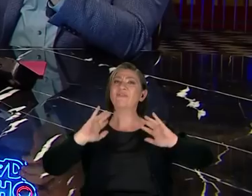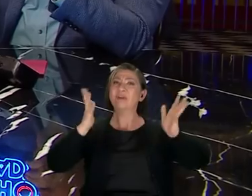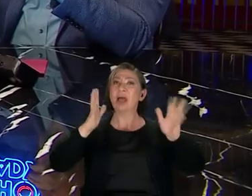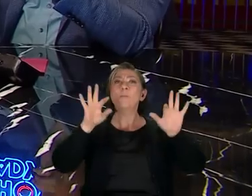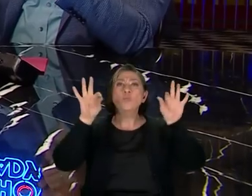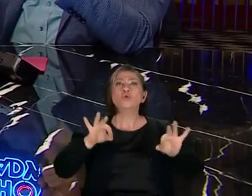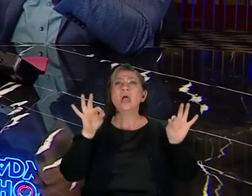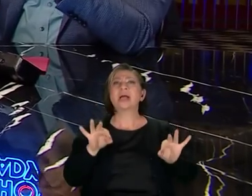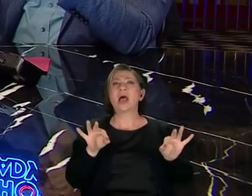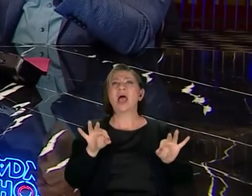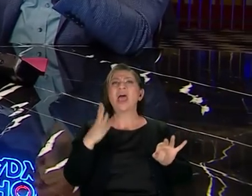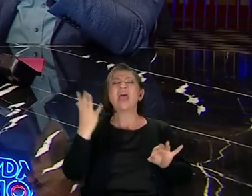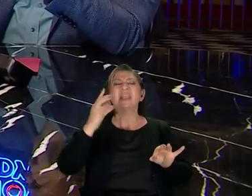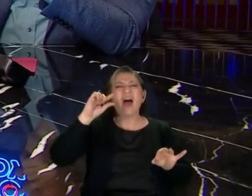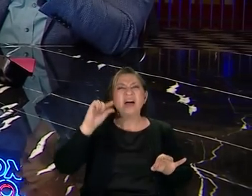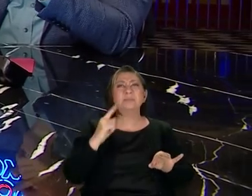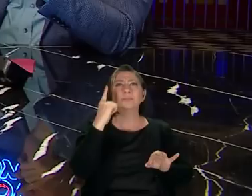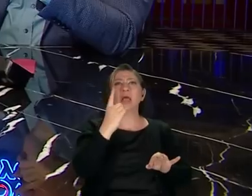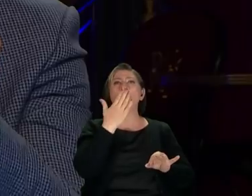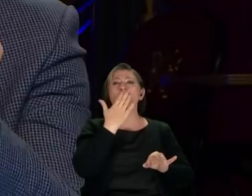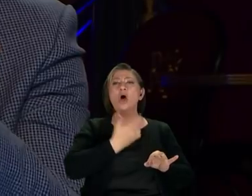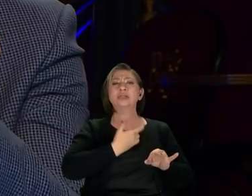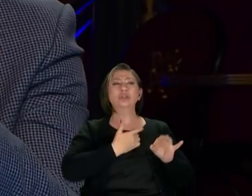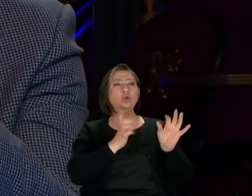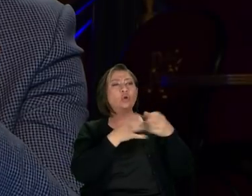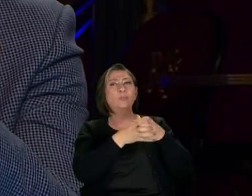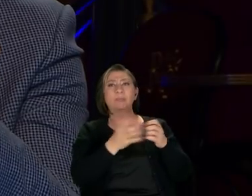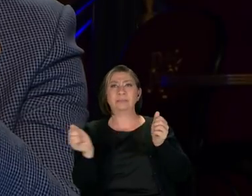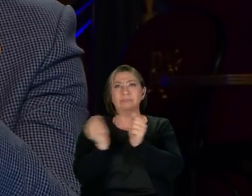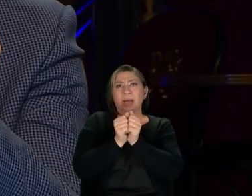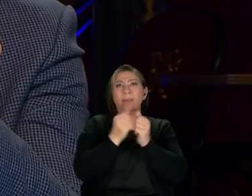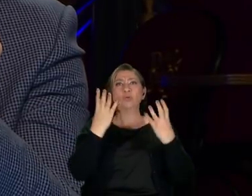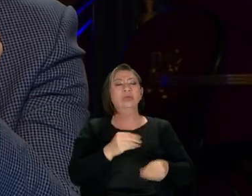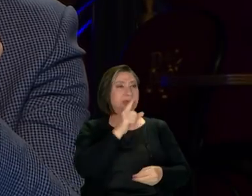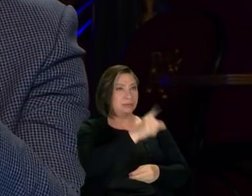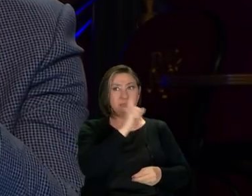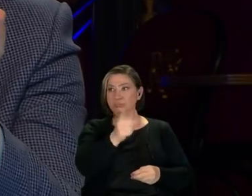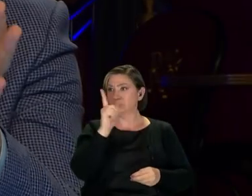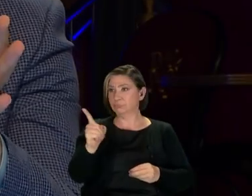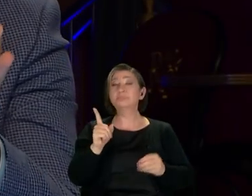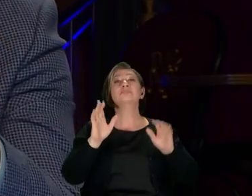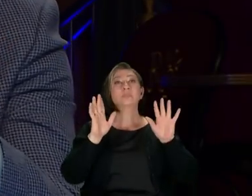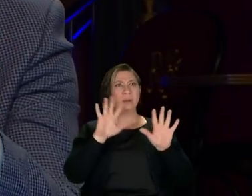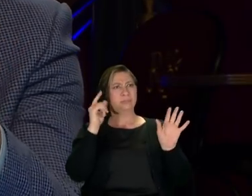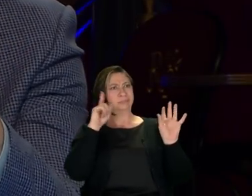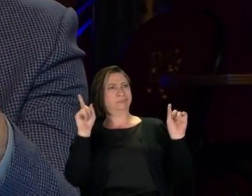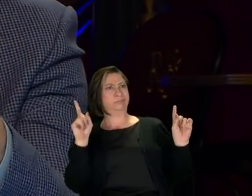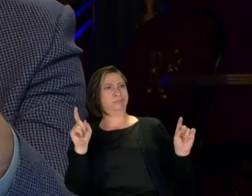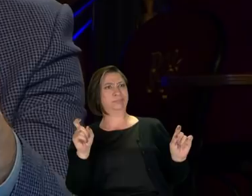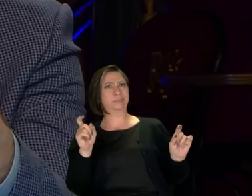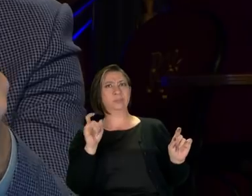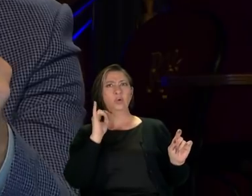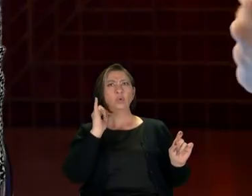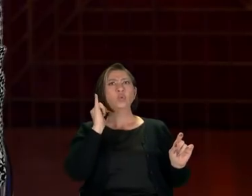etkinlikte mutlaka en az bir öğrenci kulübünü yanınıza alacaksınız. Güzel. Doğrusu önce bu. Bir şaşırdılar,